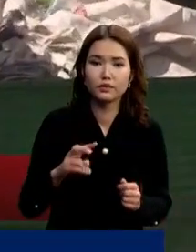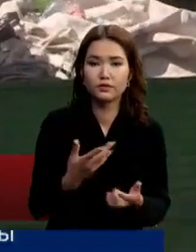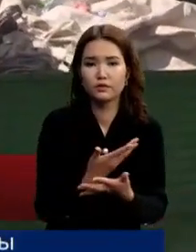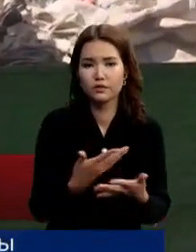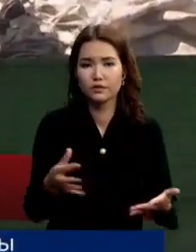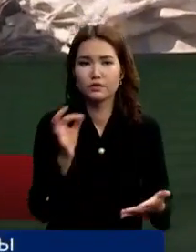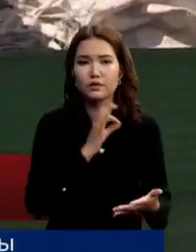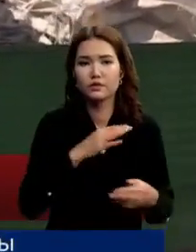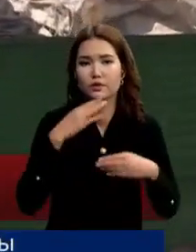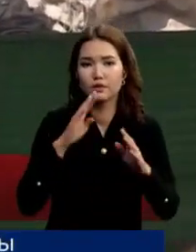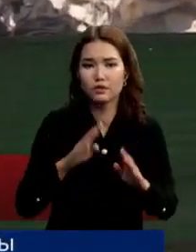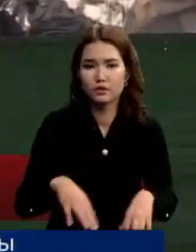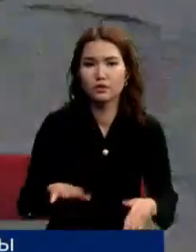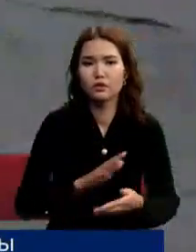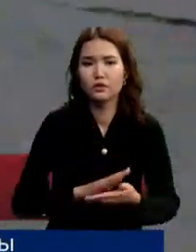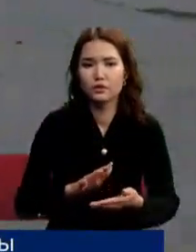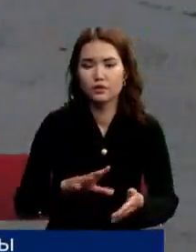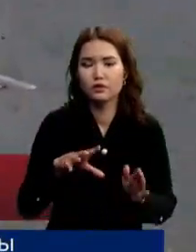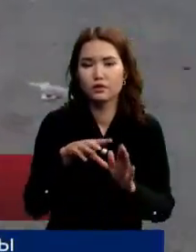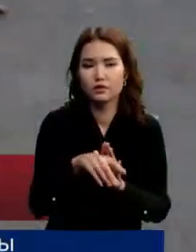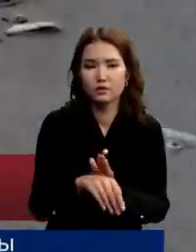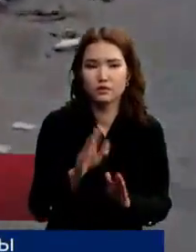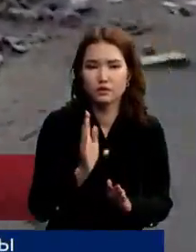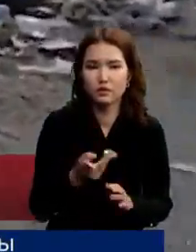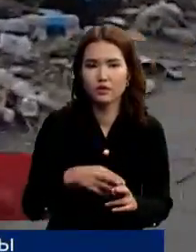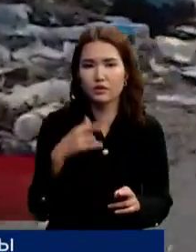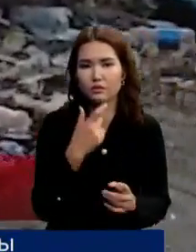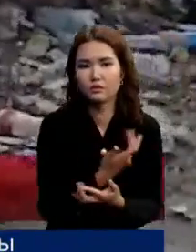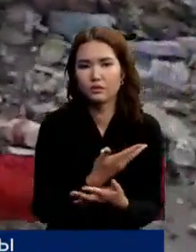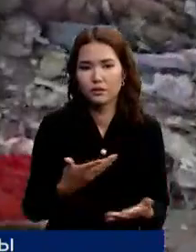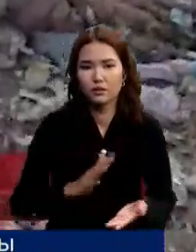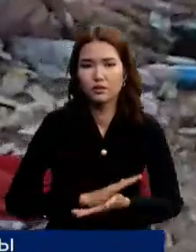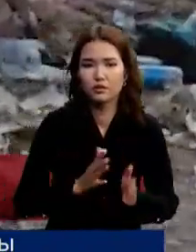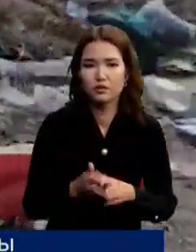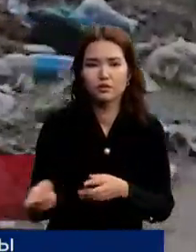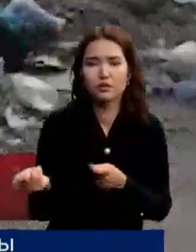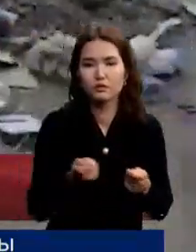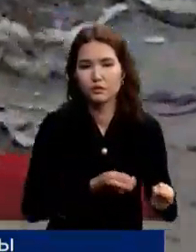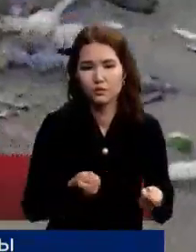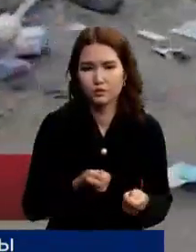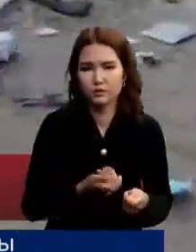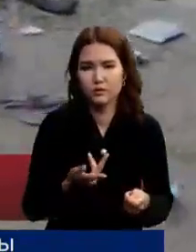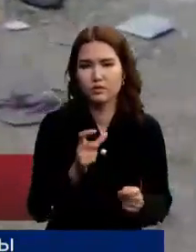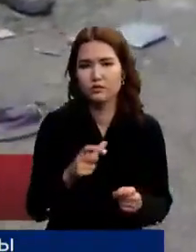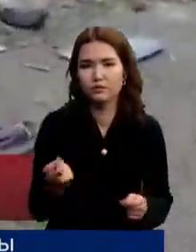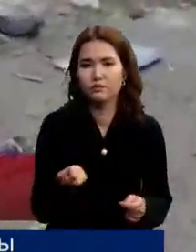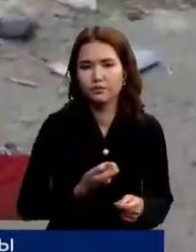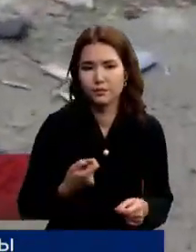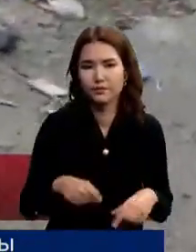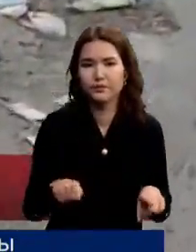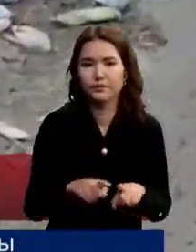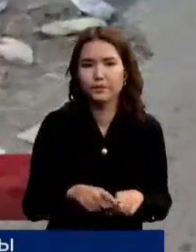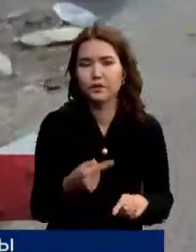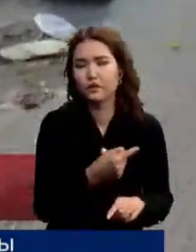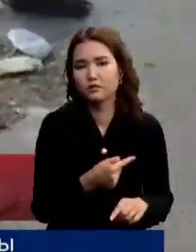из парков, со дворов, другие его перерабатывали. Все изменилось, когда вдруг тендер выиграли новички. Компании достался 5-миллиардный куш